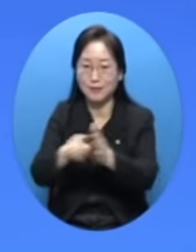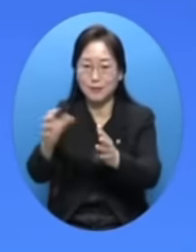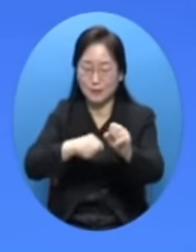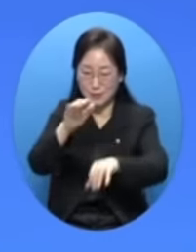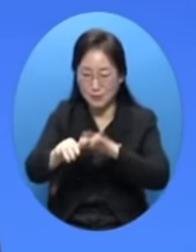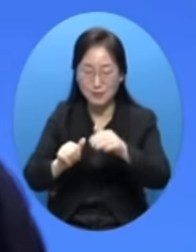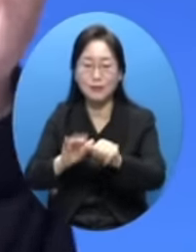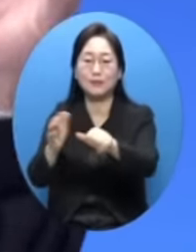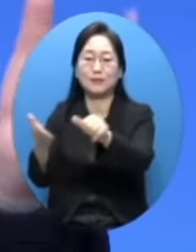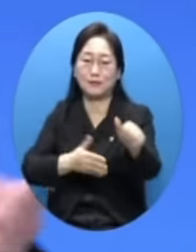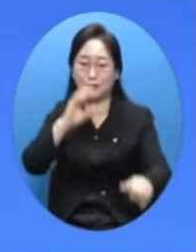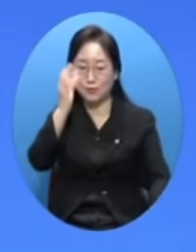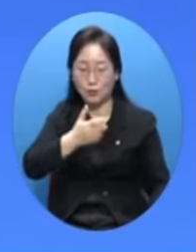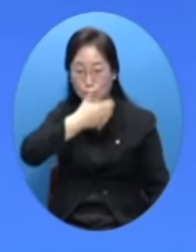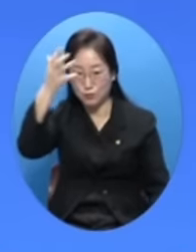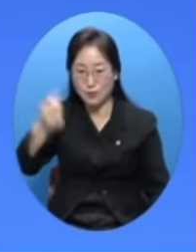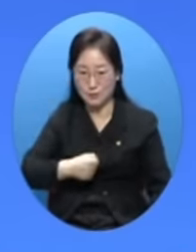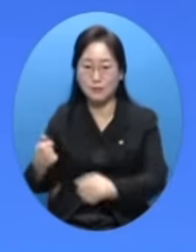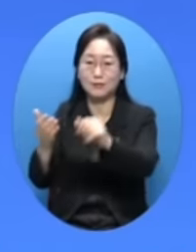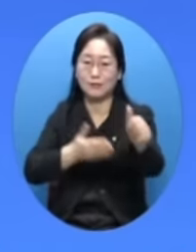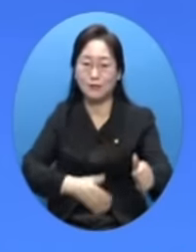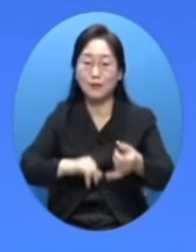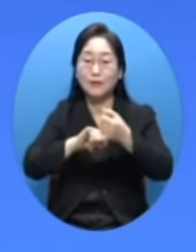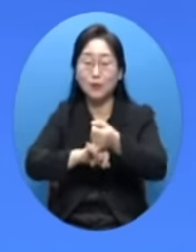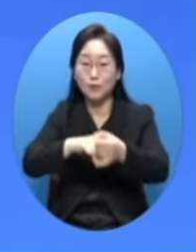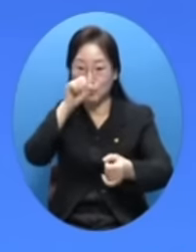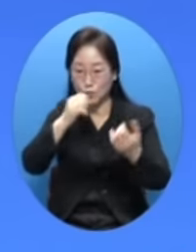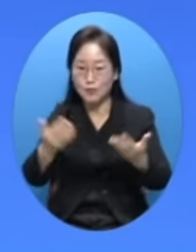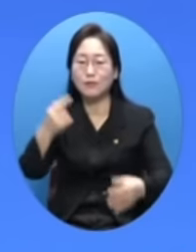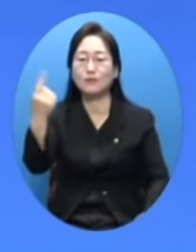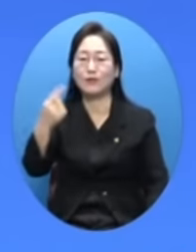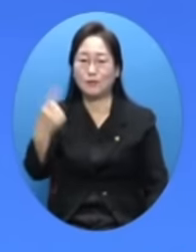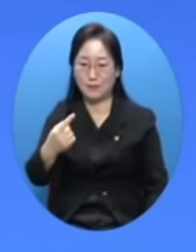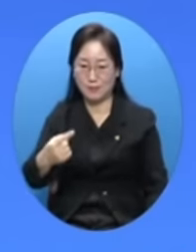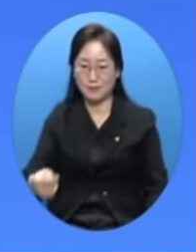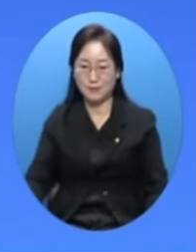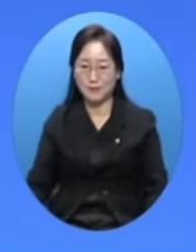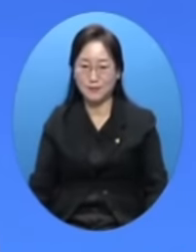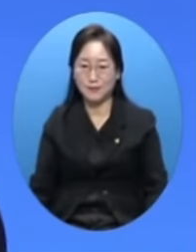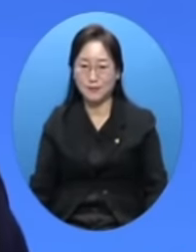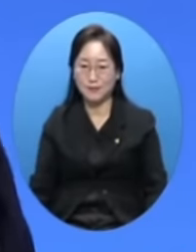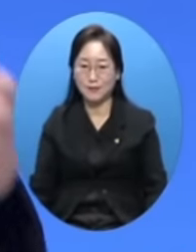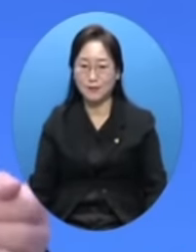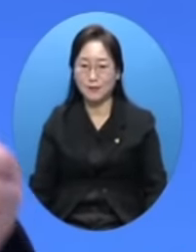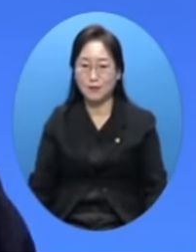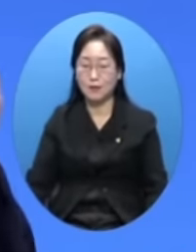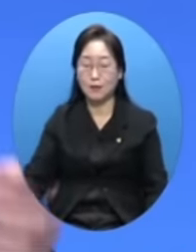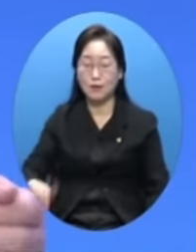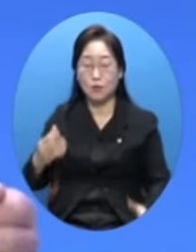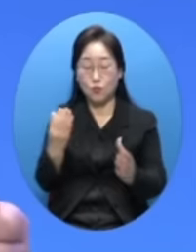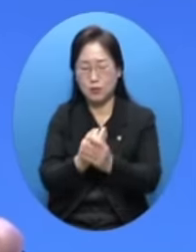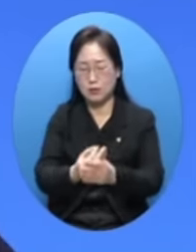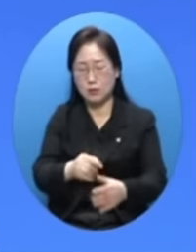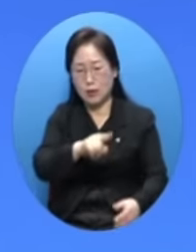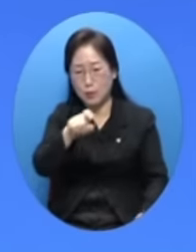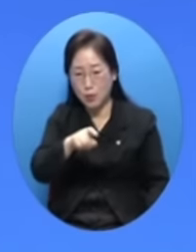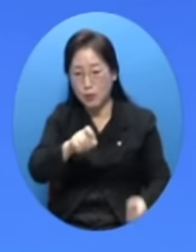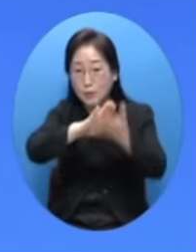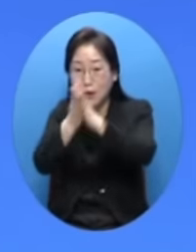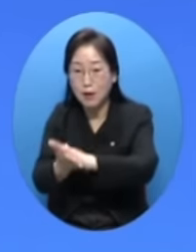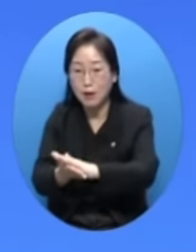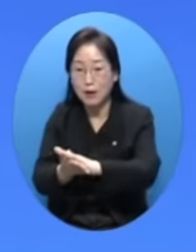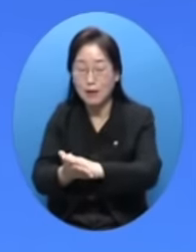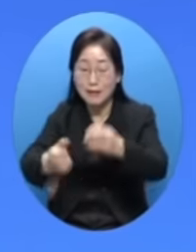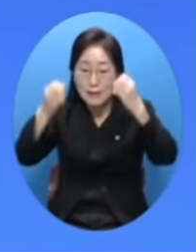나가십시오 거룩한 꿈을 가시기 바랍니다 반드시 좋은 일이 일어나게 될 것입니다 아멘 완전히 벌어져 같은 존재에서